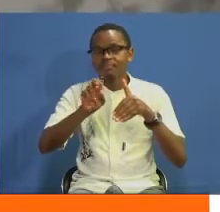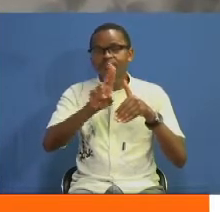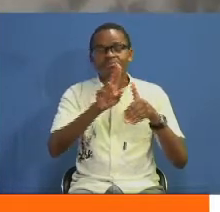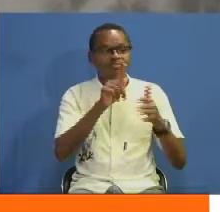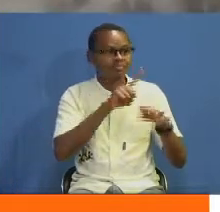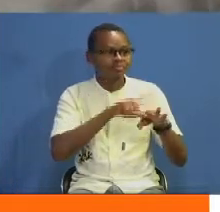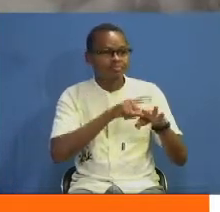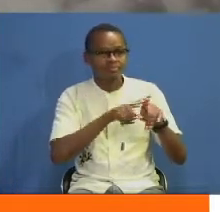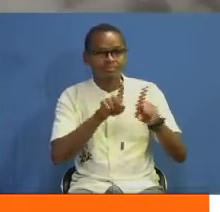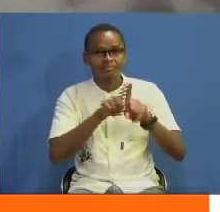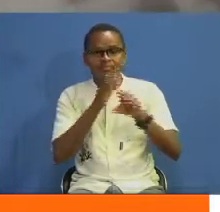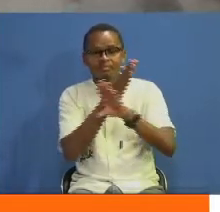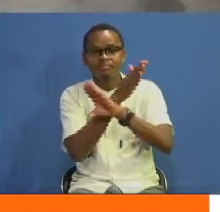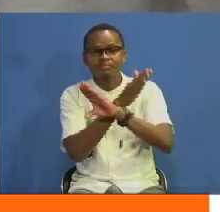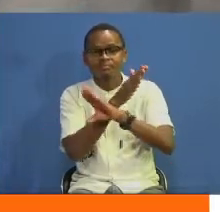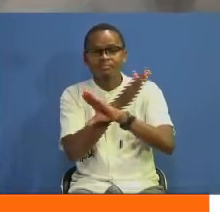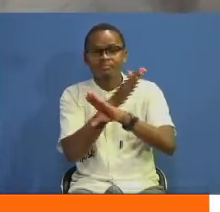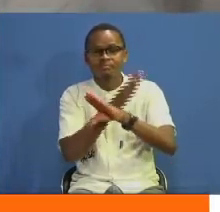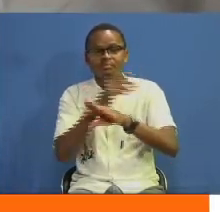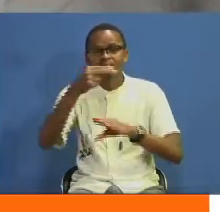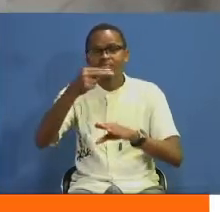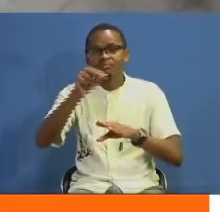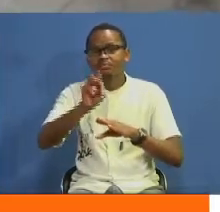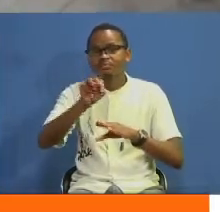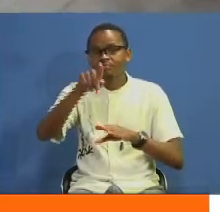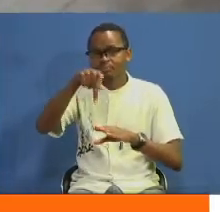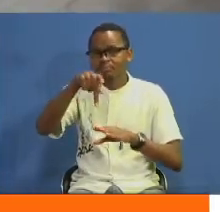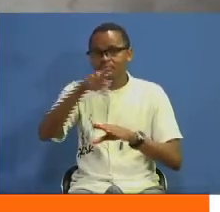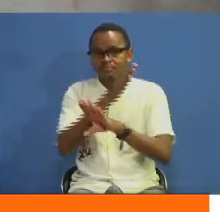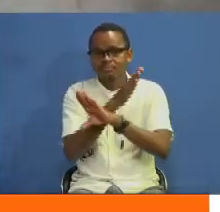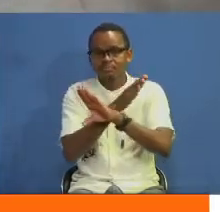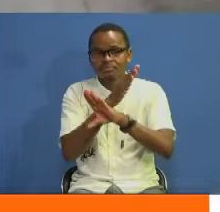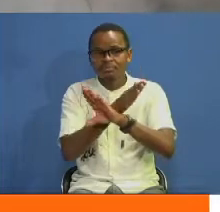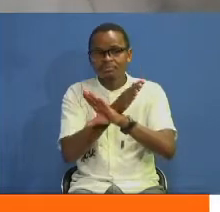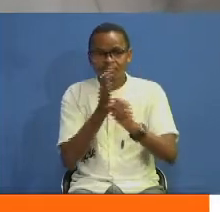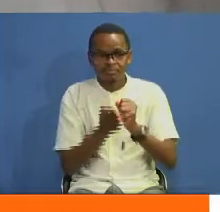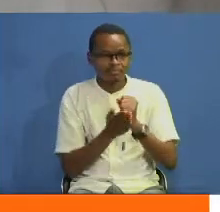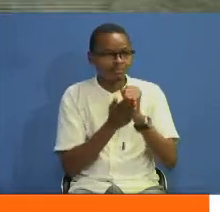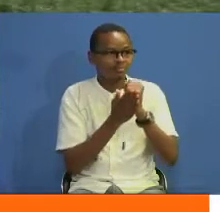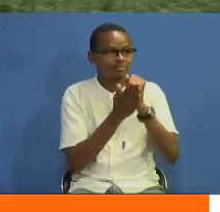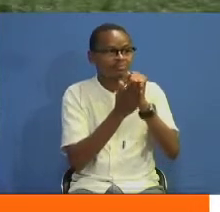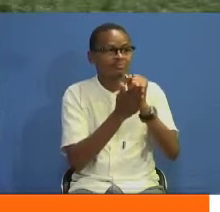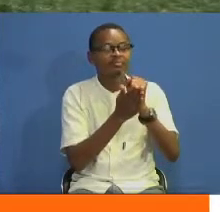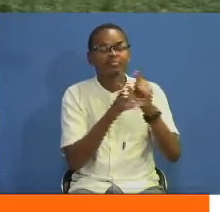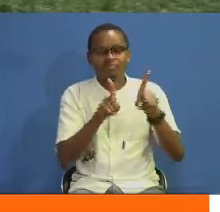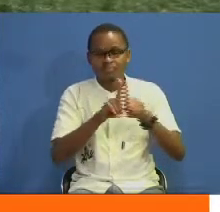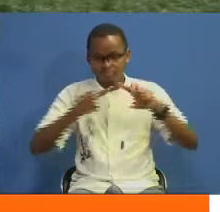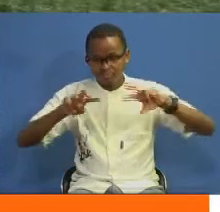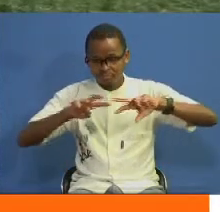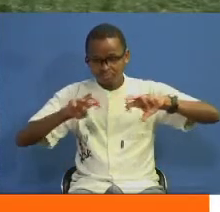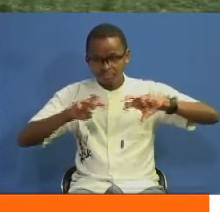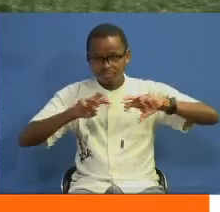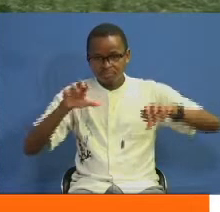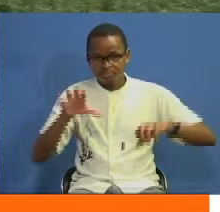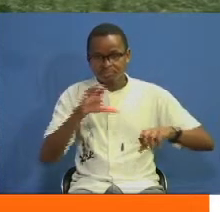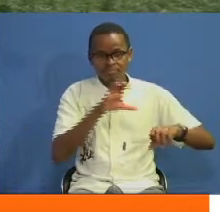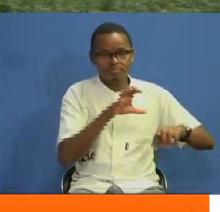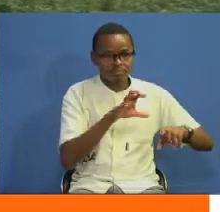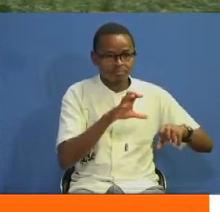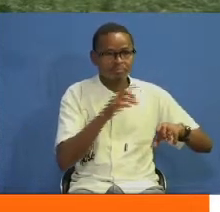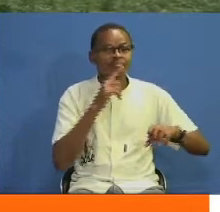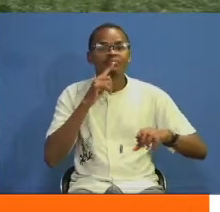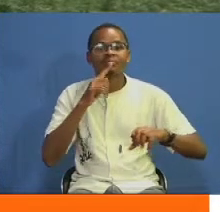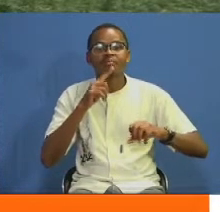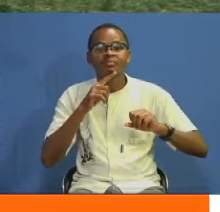ya Zimbabwe. Shirika la Hemp Trust la Zimbabwe linatoa msaada wa kiufundi na kutafuta masoko kwa wakulima. Anasema